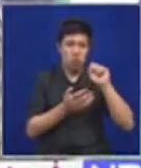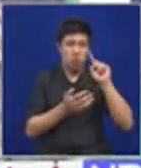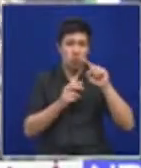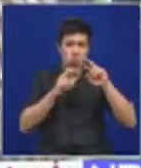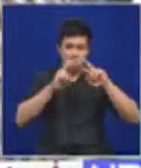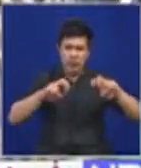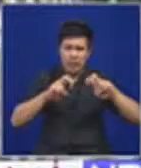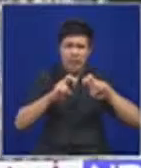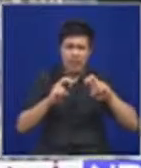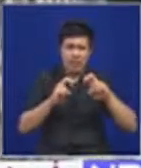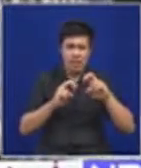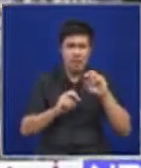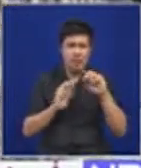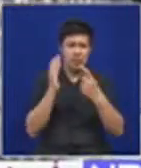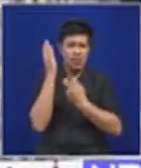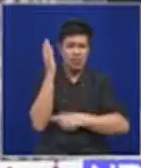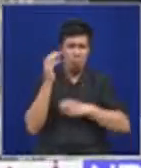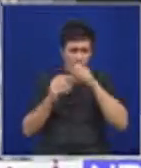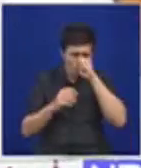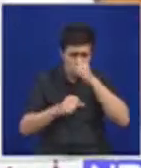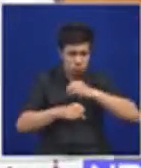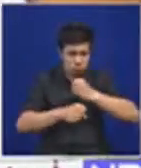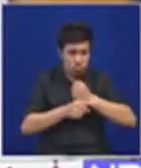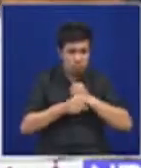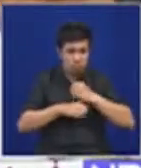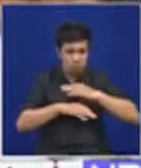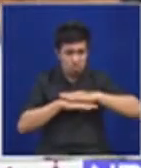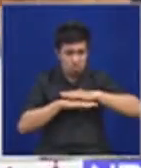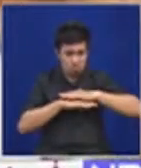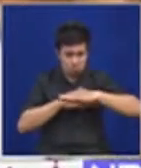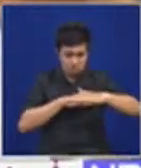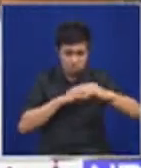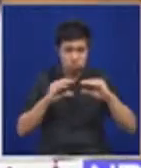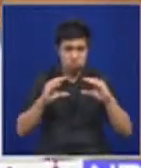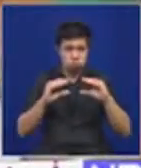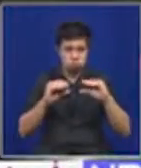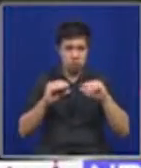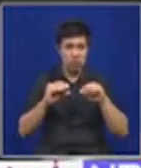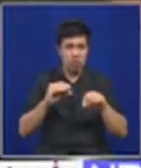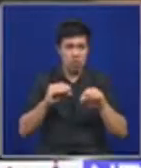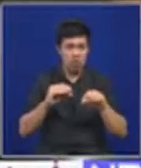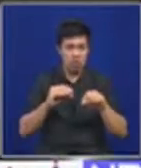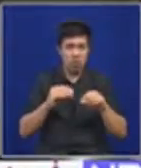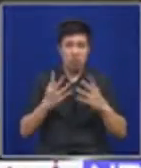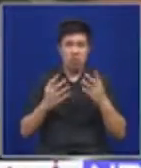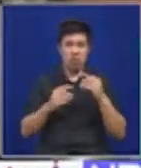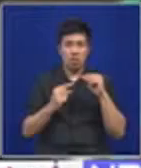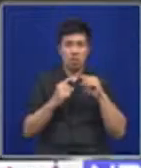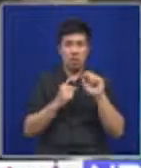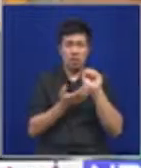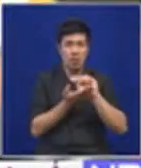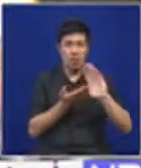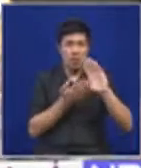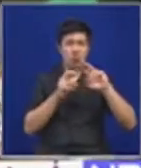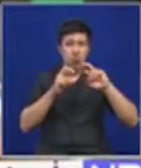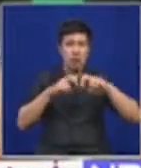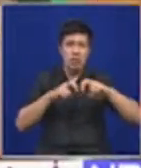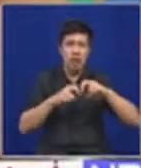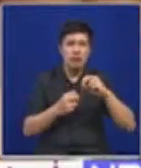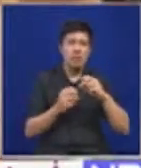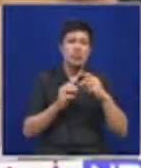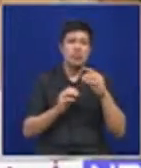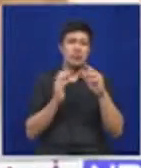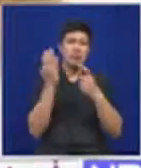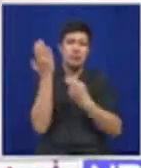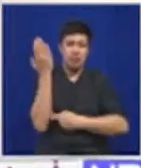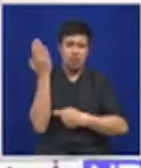ยเขตเพื่อตรวจสอบถนนที่ทดลองลาดยางแอสฟัลต์ผสมกับยางพาราซึ่งทางสถาบันวิจัยยางกรมวิชาการเกษตรก็ร่ว